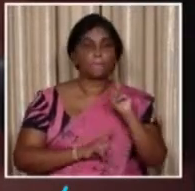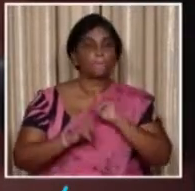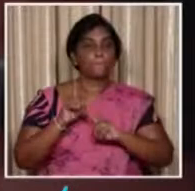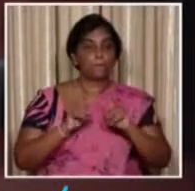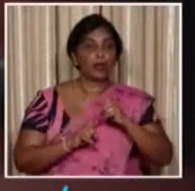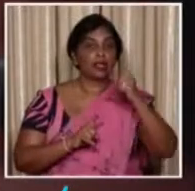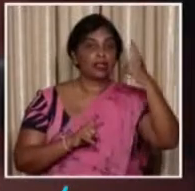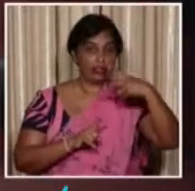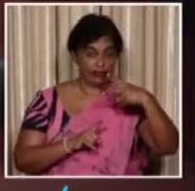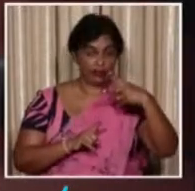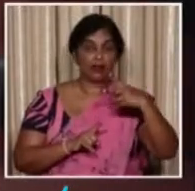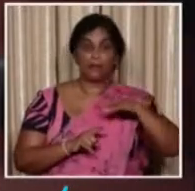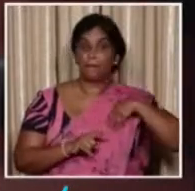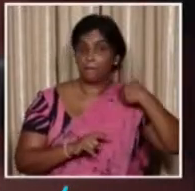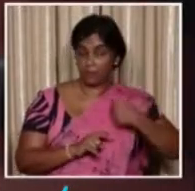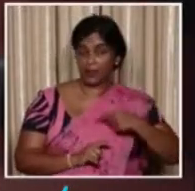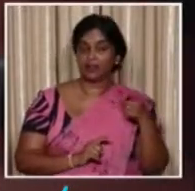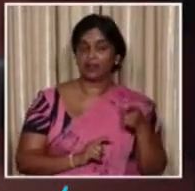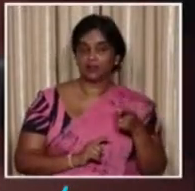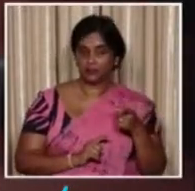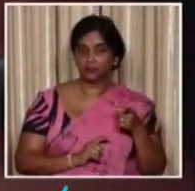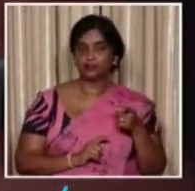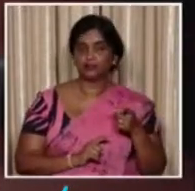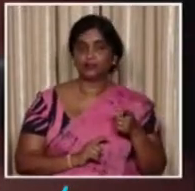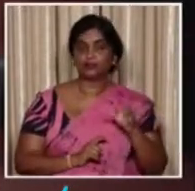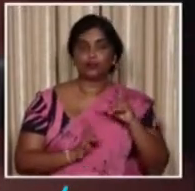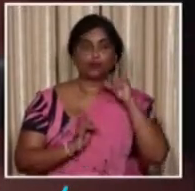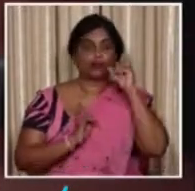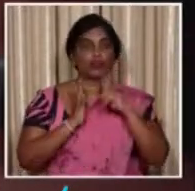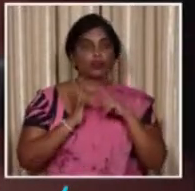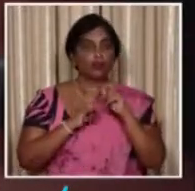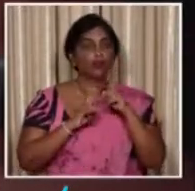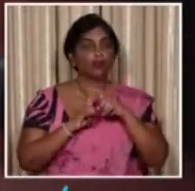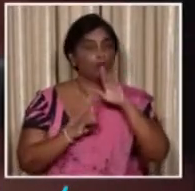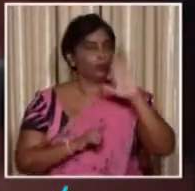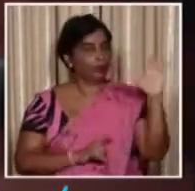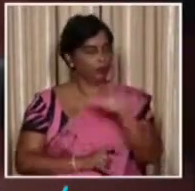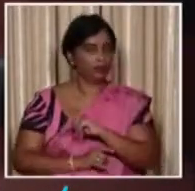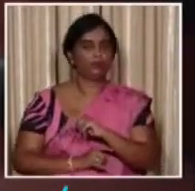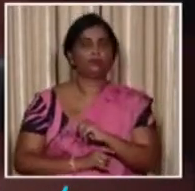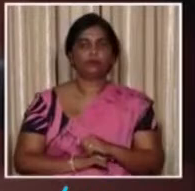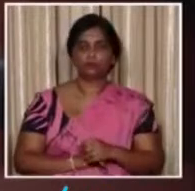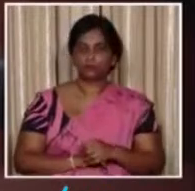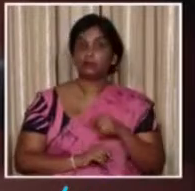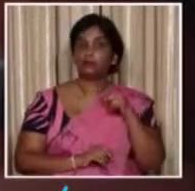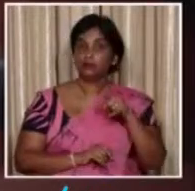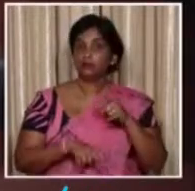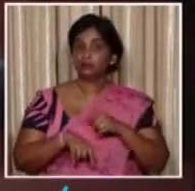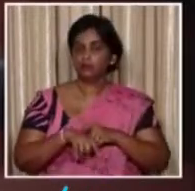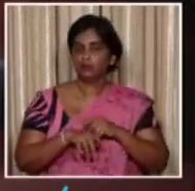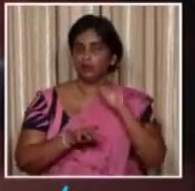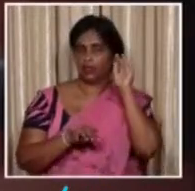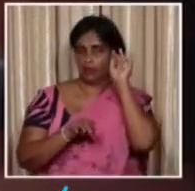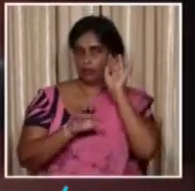පාර්ලිමේන්තුවේ දෙවනිය ප්‍රධානියන්. හැබැයි කෝප් සභාවට කැමෙන්දෙව්වා ඒ වෙලාව. ඒ වෙලාව තමයි එල්දරව්